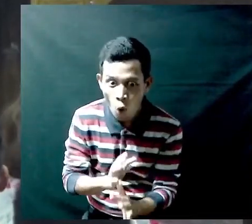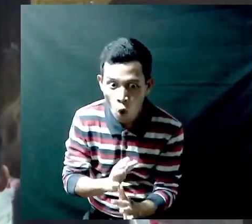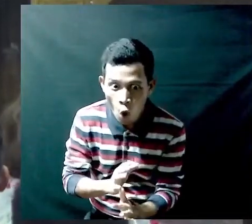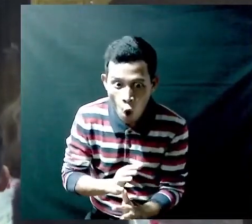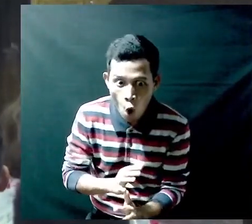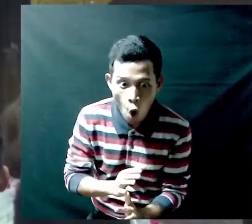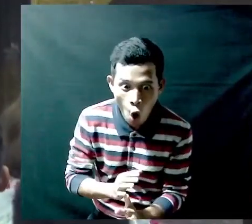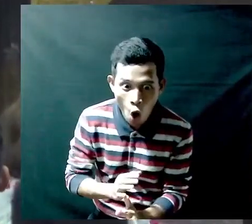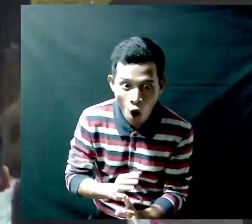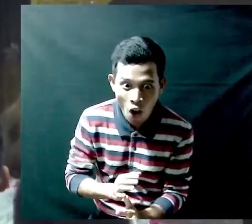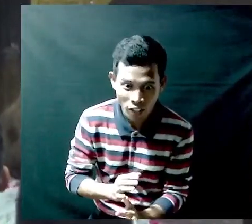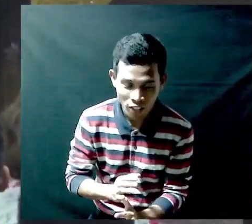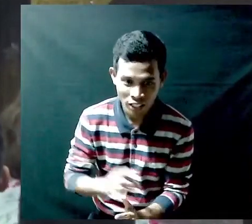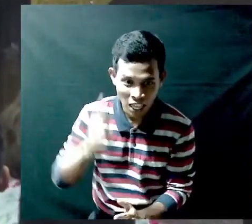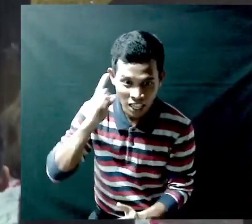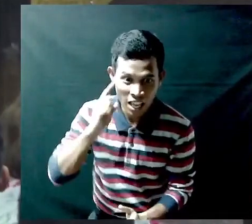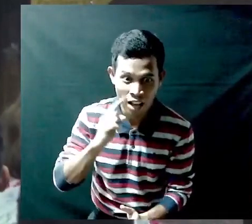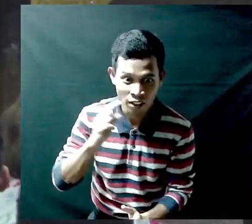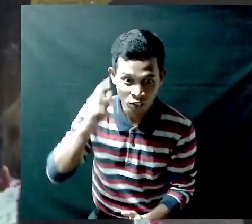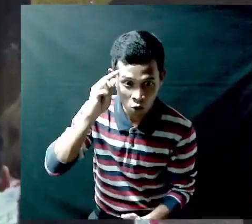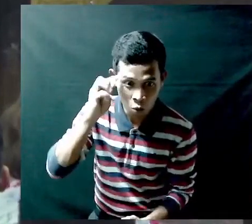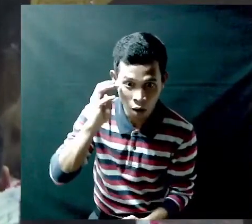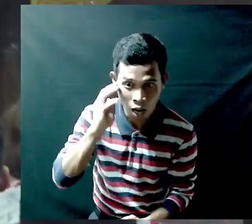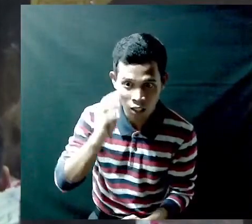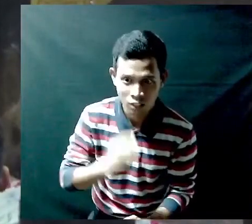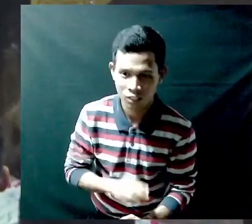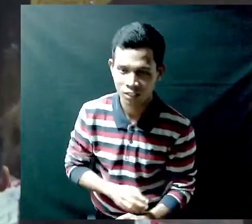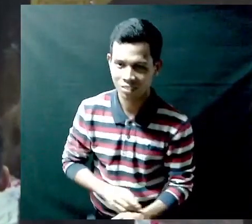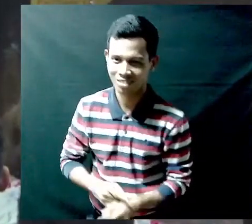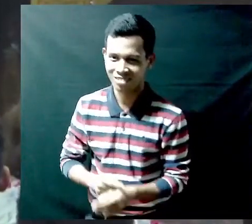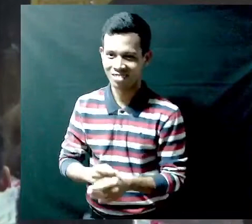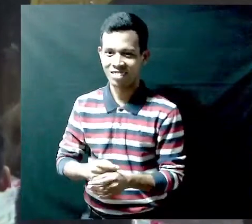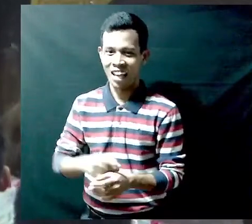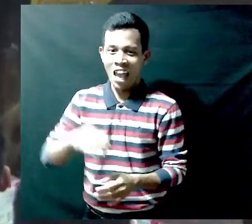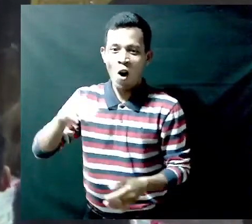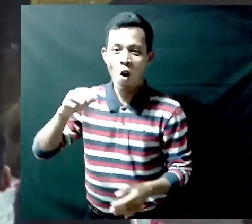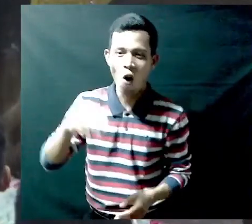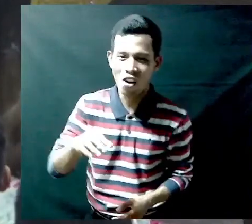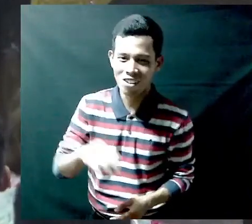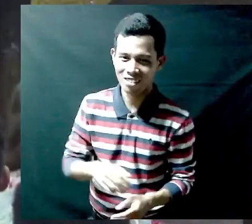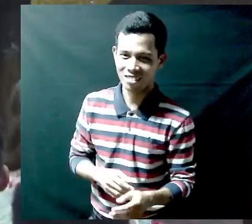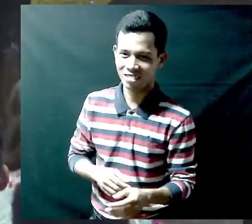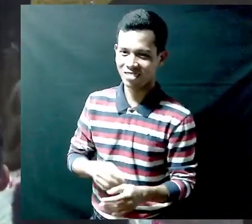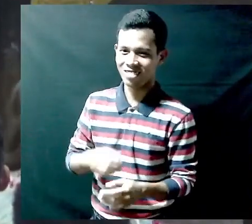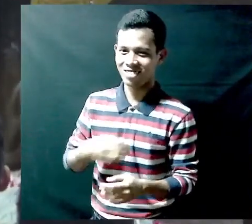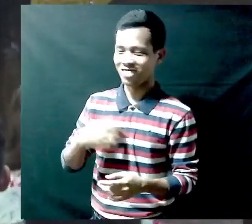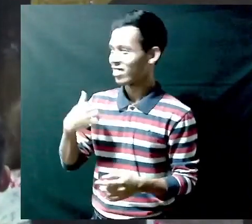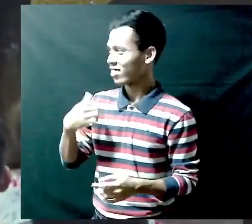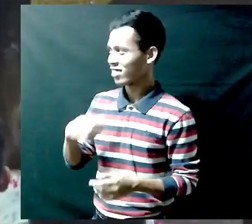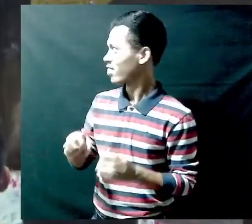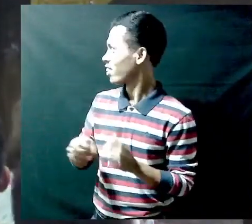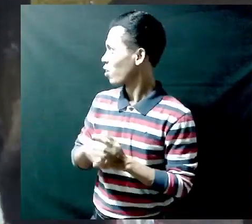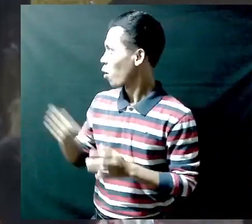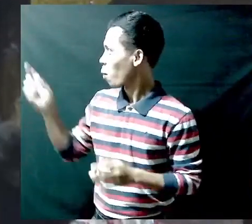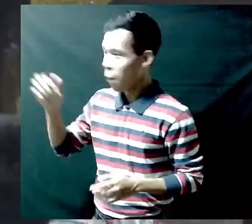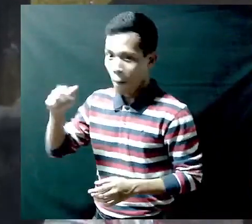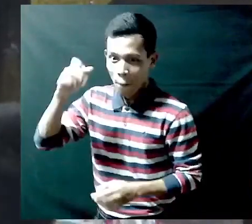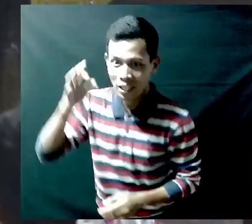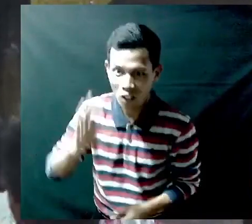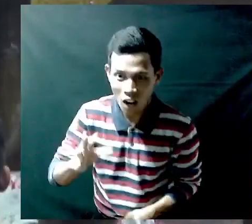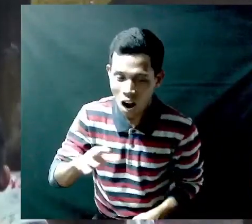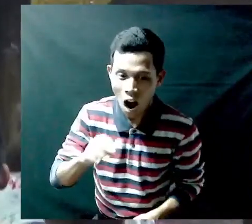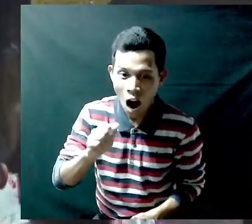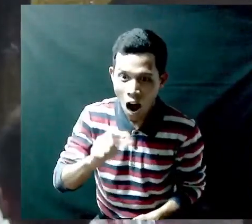Pastor Alan. Pag may gumanong kay Pastor Alan mamayang gabi, hindi si Lord yon. Multo yon. Bakit? Wala na extra